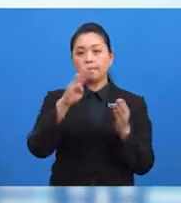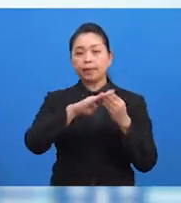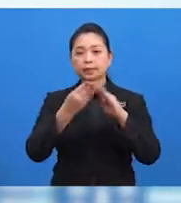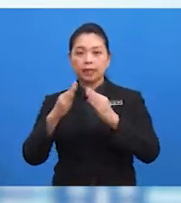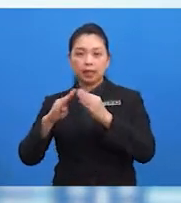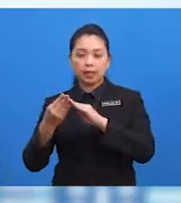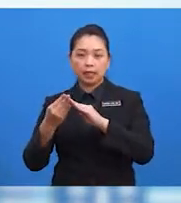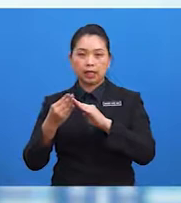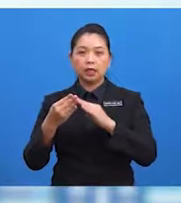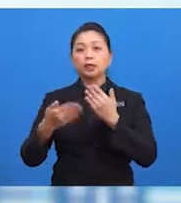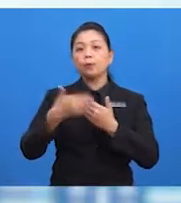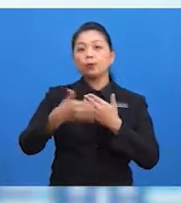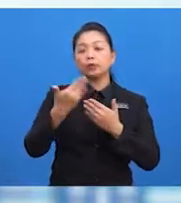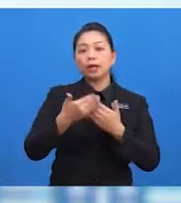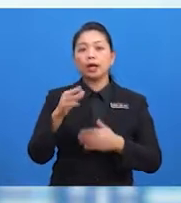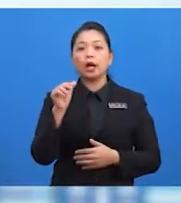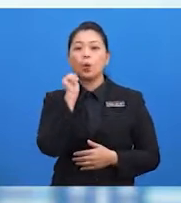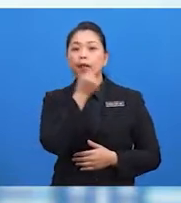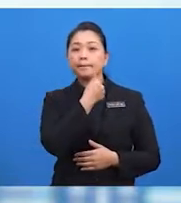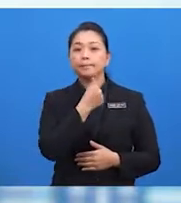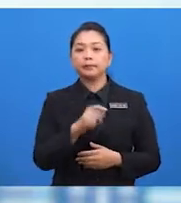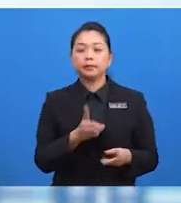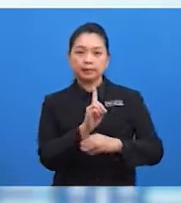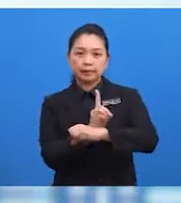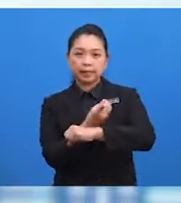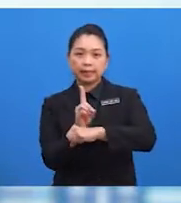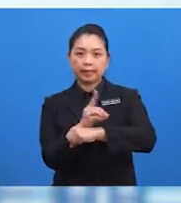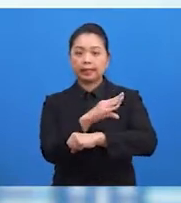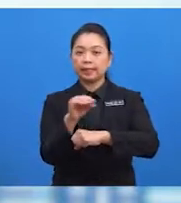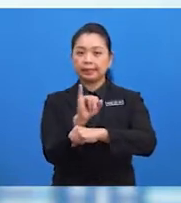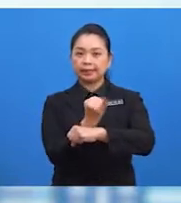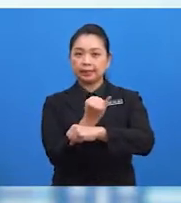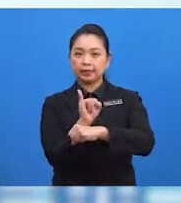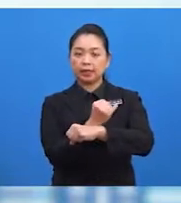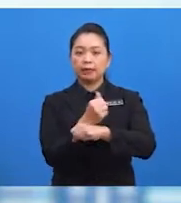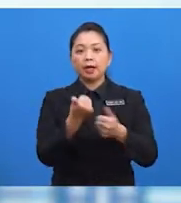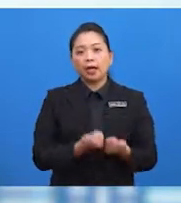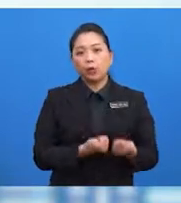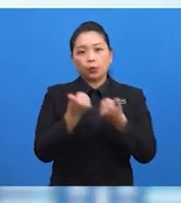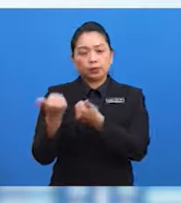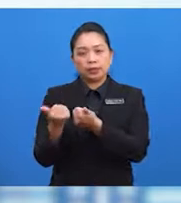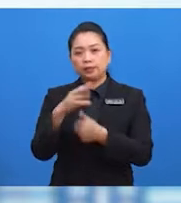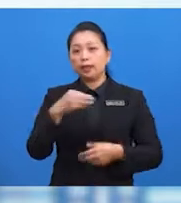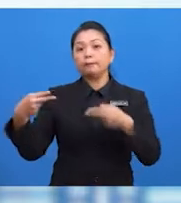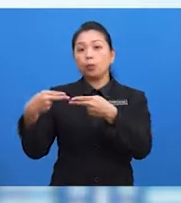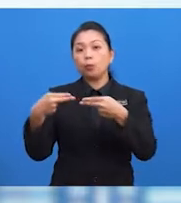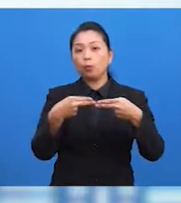awam, perdagangan dan perindustrian, pengangkutan dan perhubungan.